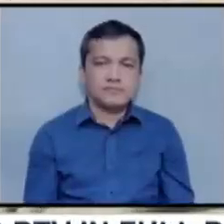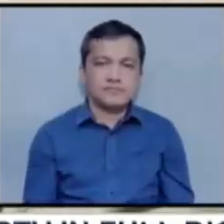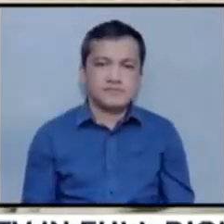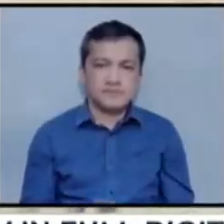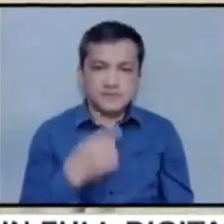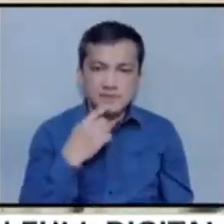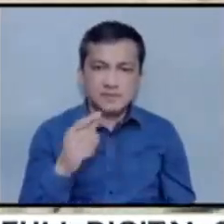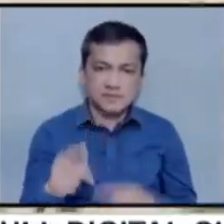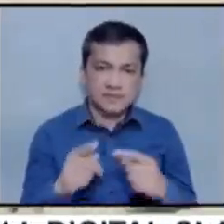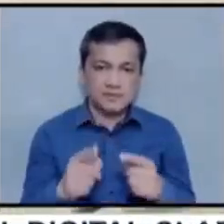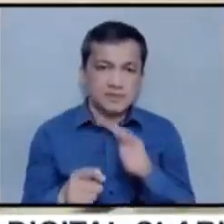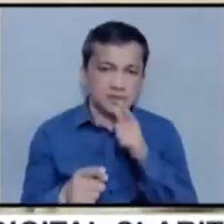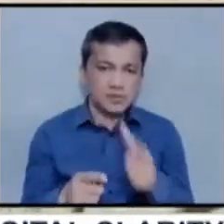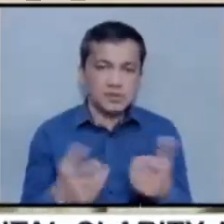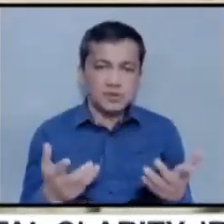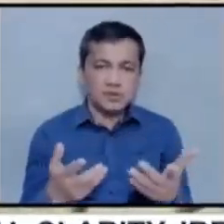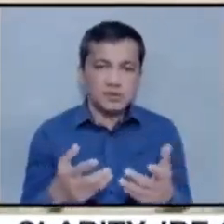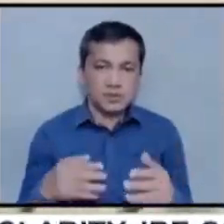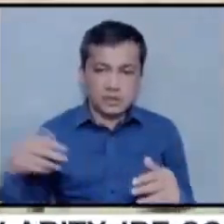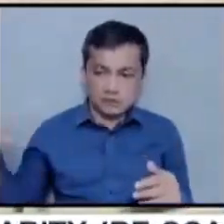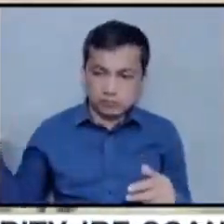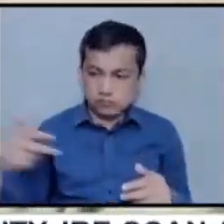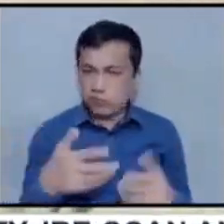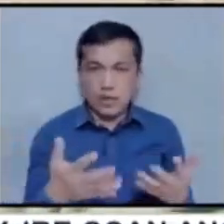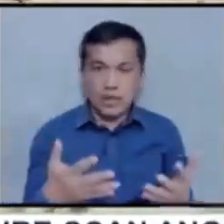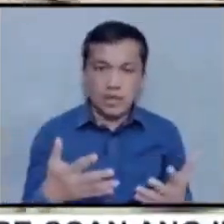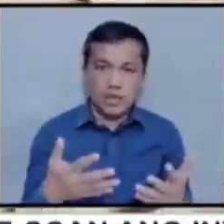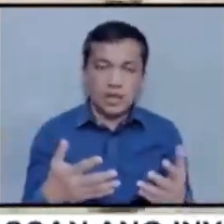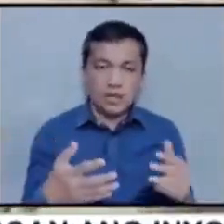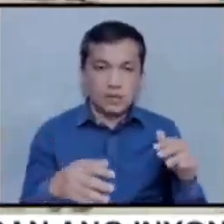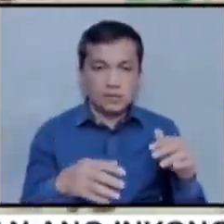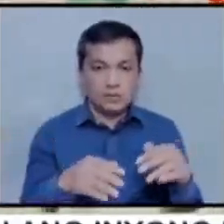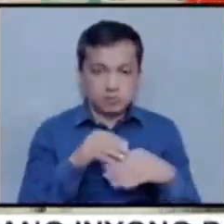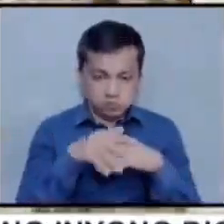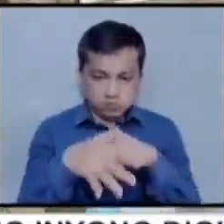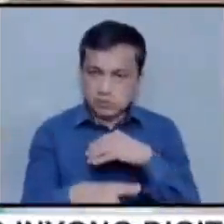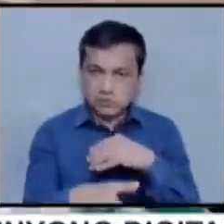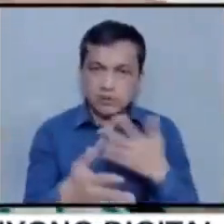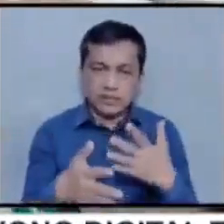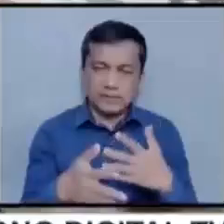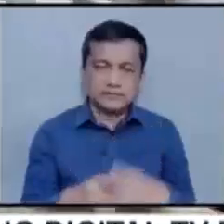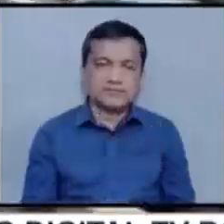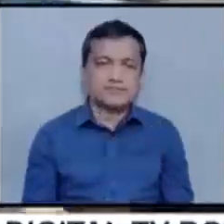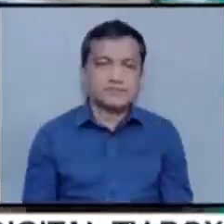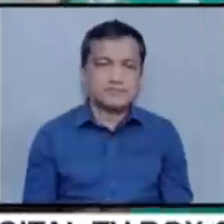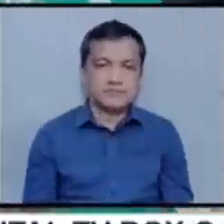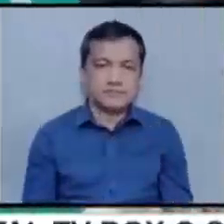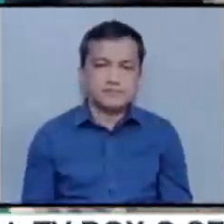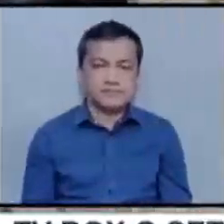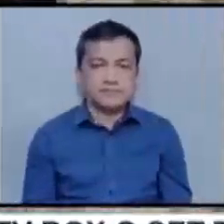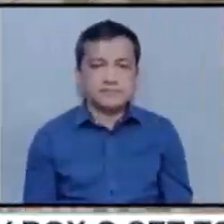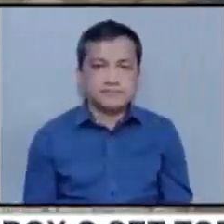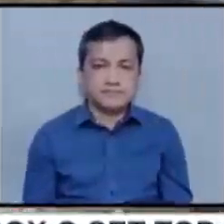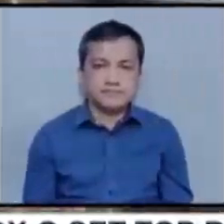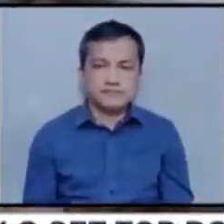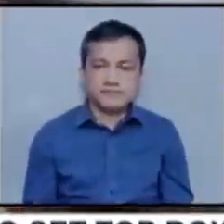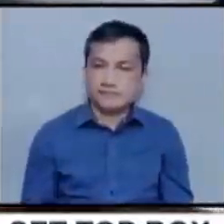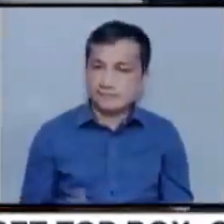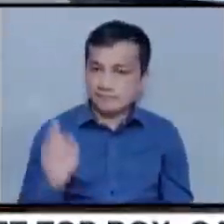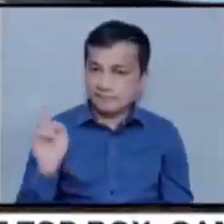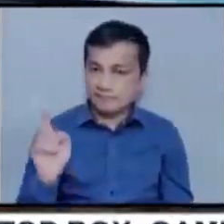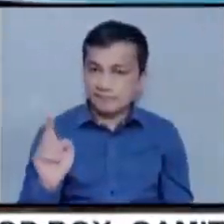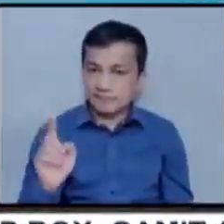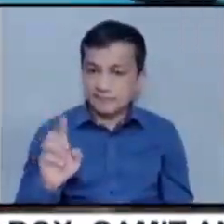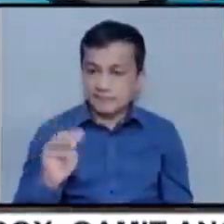na walang napada ang motorista nung kasagsagan ng pagguho ng lupa dito. Kwento ng residenteng si Mirna, nagising